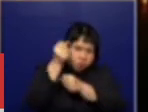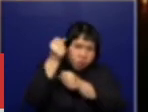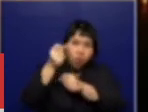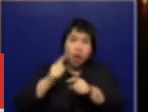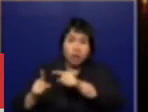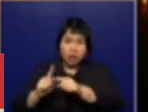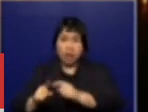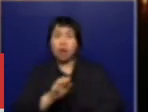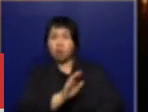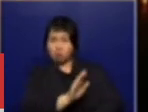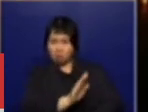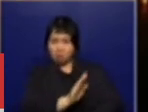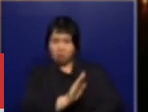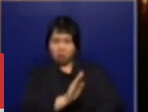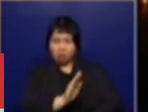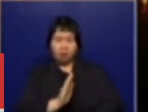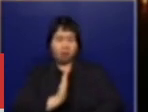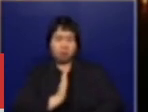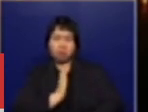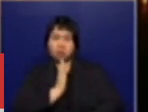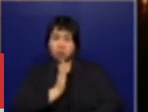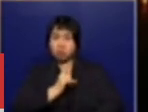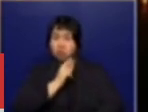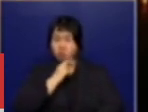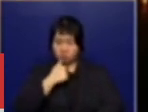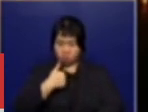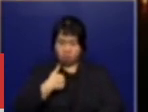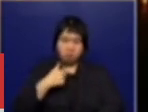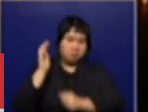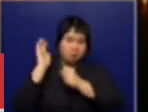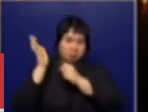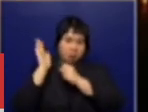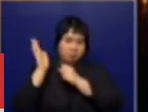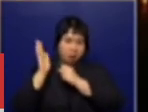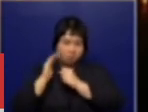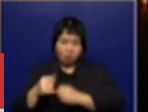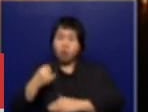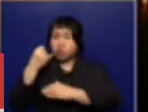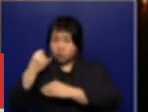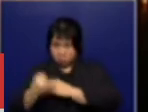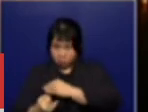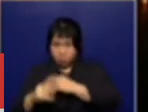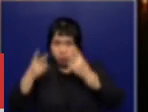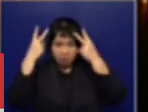นี้เนี่ยนะครับพอพวกผมอภิปรายกันจบท่านนายกประกาศลาออกปุ๊บ